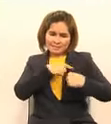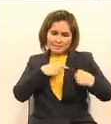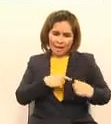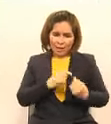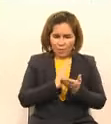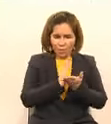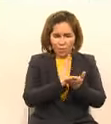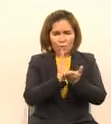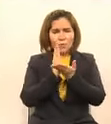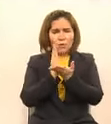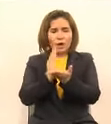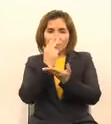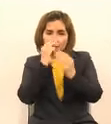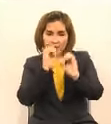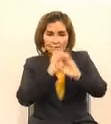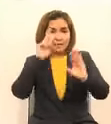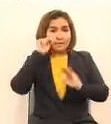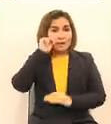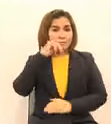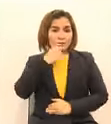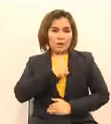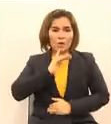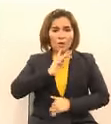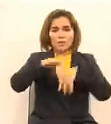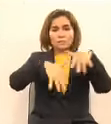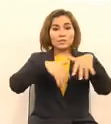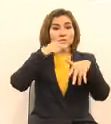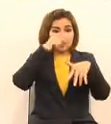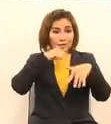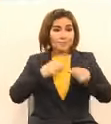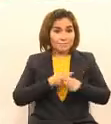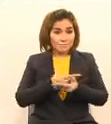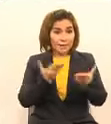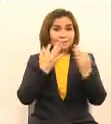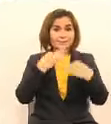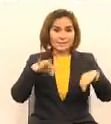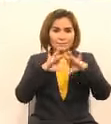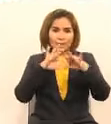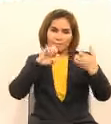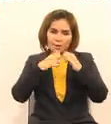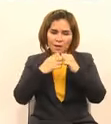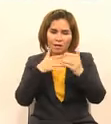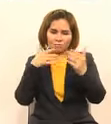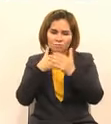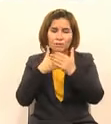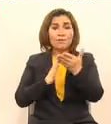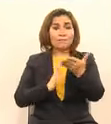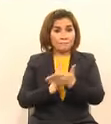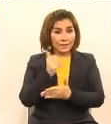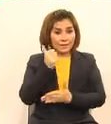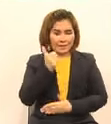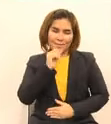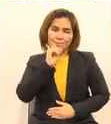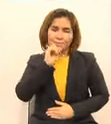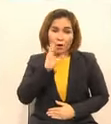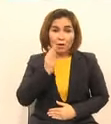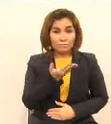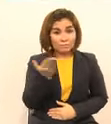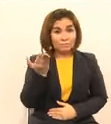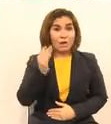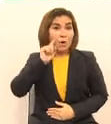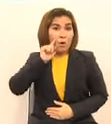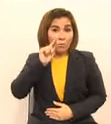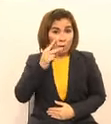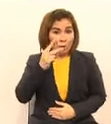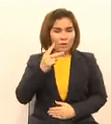ของพี่น้องชาวไทยที่มีต่อกันนะครับแล้วก็เป็นส่วนหนึ่งที่ทำให้เราผ่านวิกฤตนี้ไปได้นะครับขออนุญาตย้ำอีกครั้งนะครับกระทรวงสา